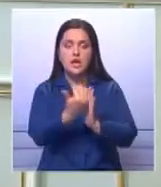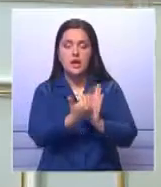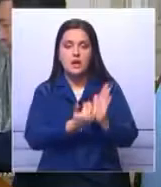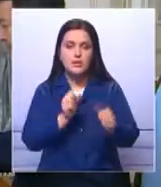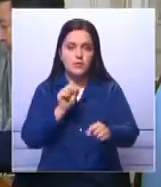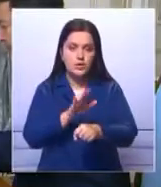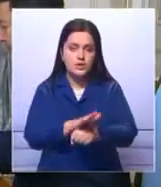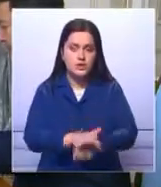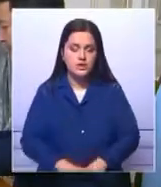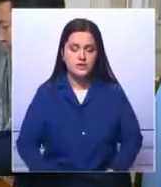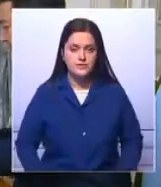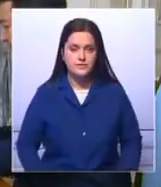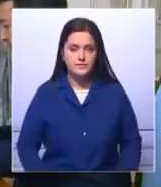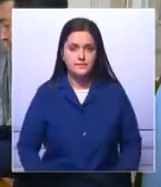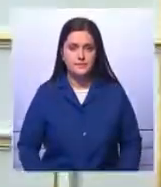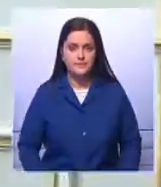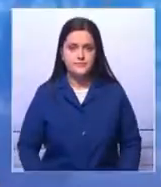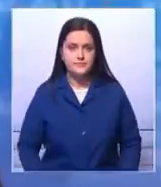ряд поручений.